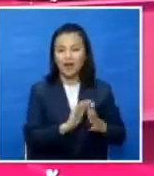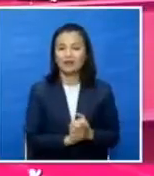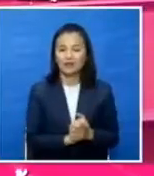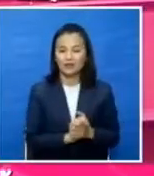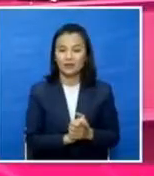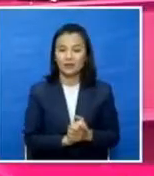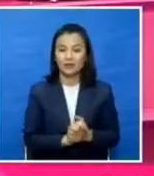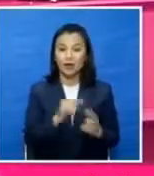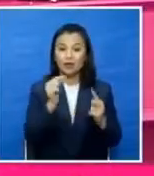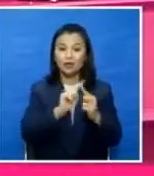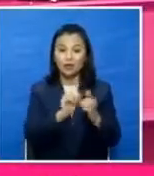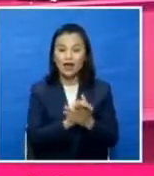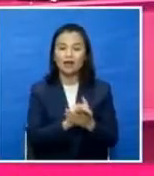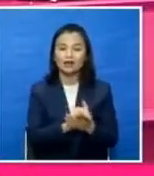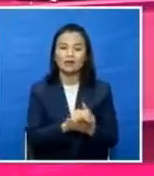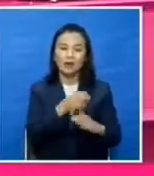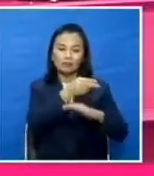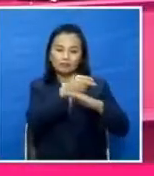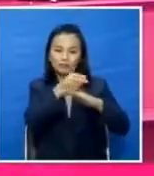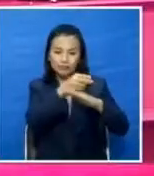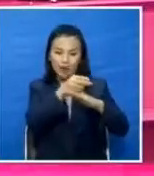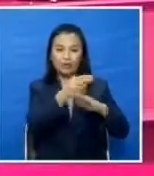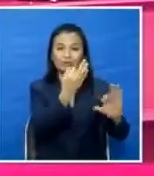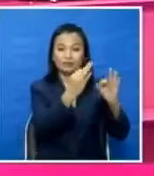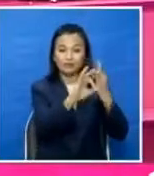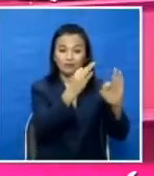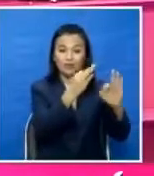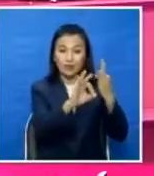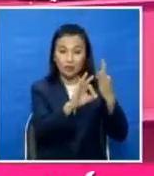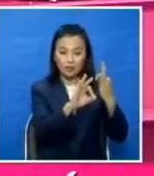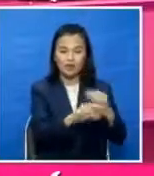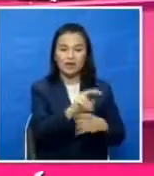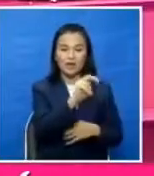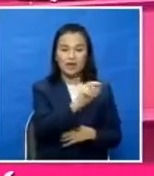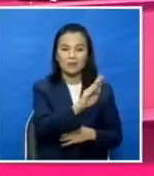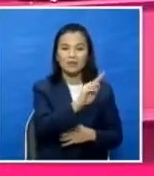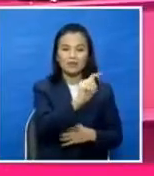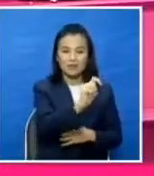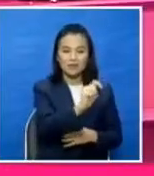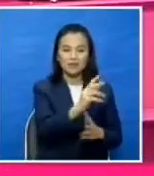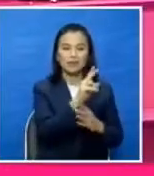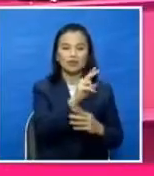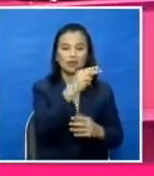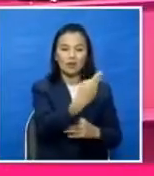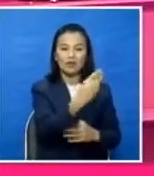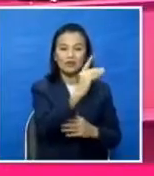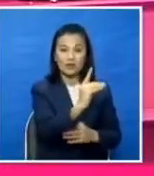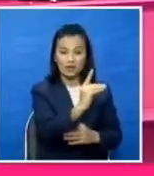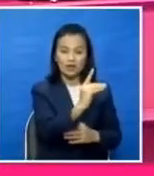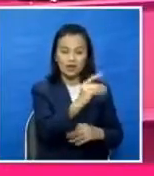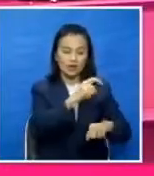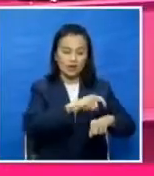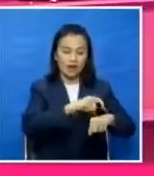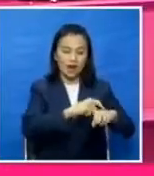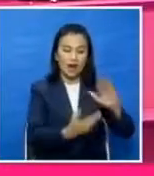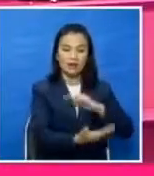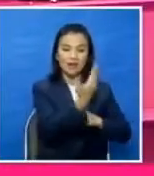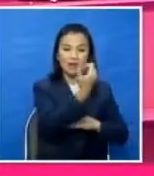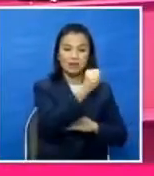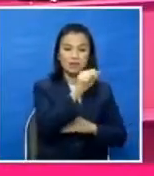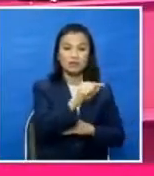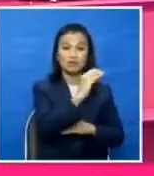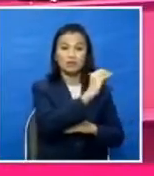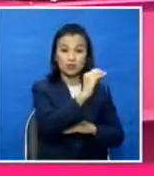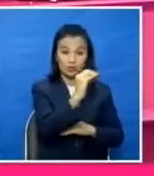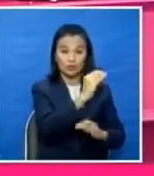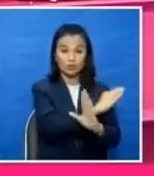โดยการถ่ายทอดสดผ่านทาง Facebook Live MBT 2SD เวลา 10:30 นนะคะและช่วงบ่ายนี้ค่ะท่าน